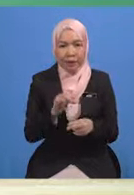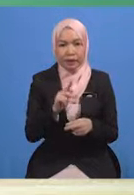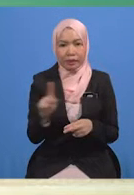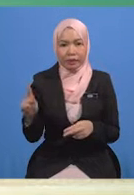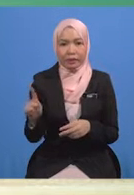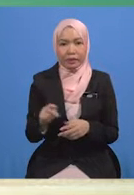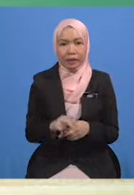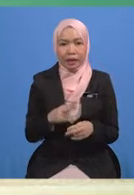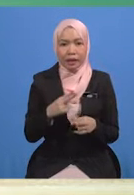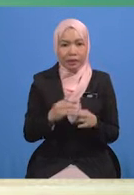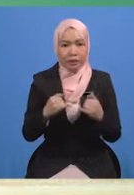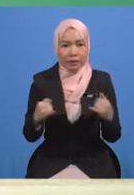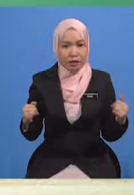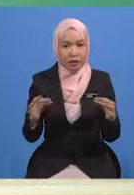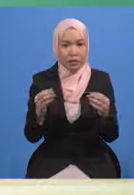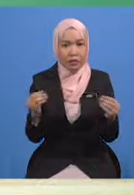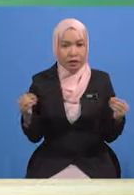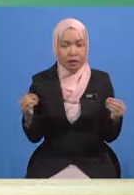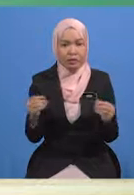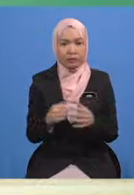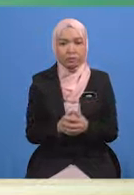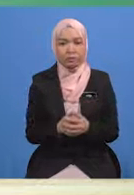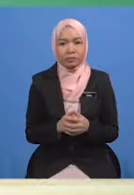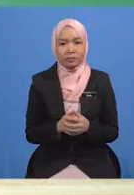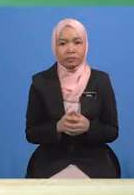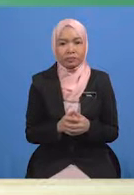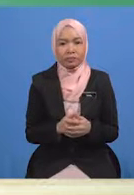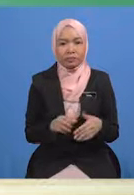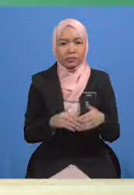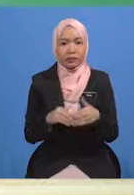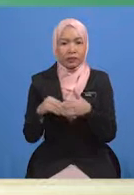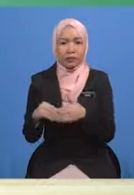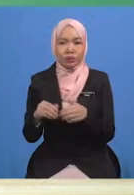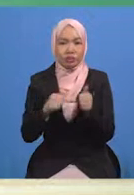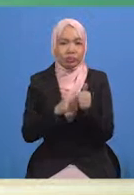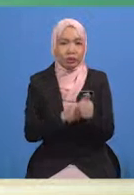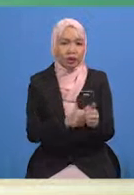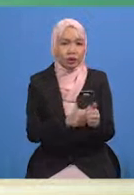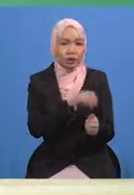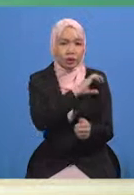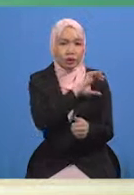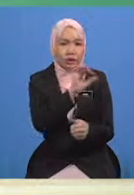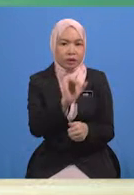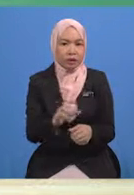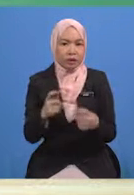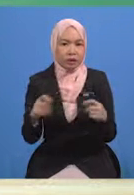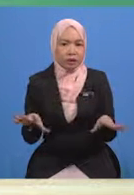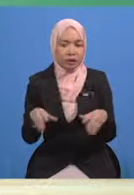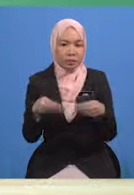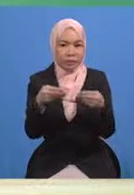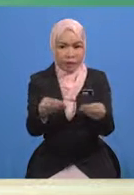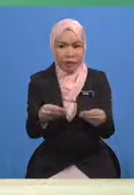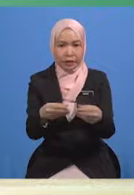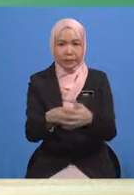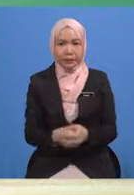namakan nama jenis tanah berpandukan ciri-ciri yang telah